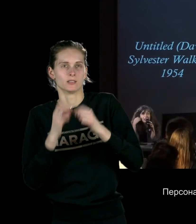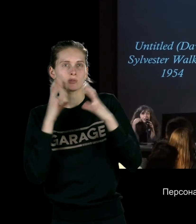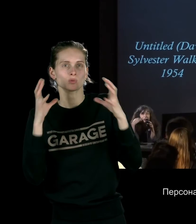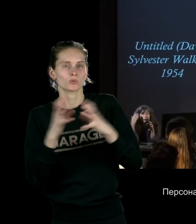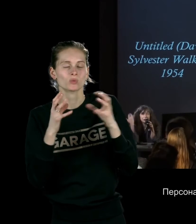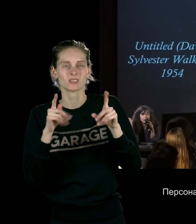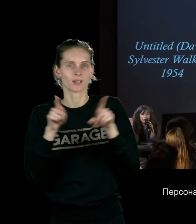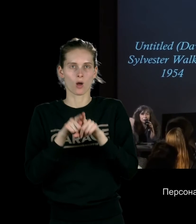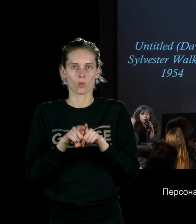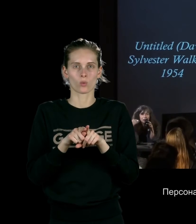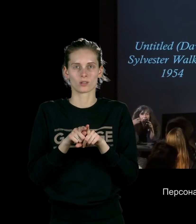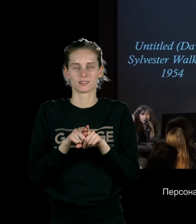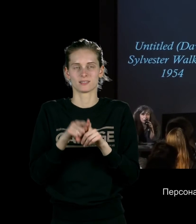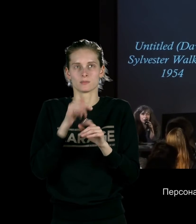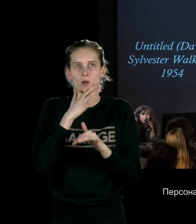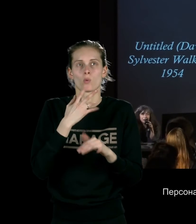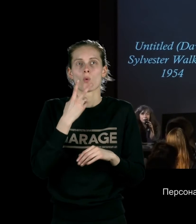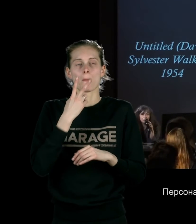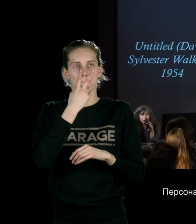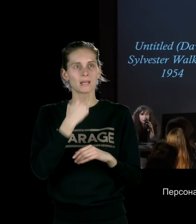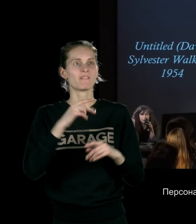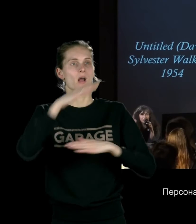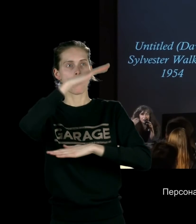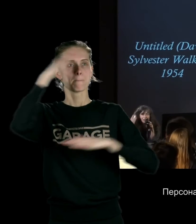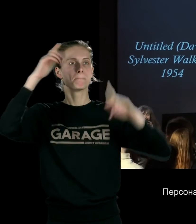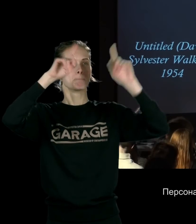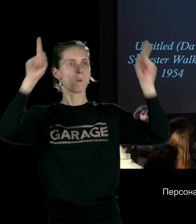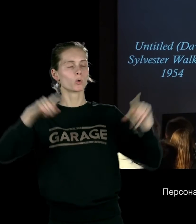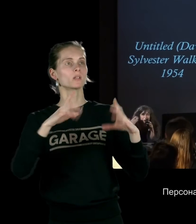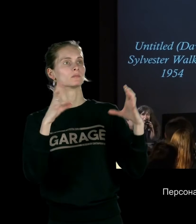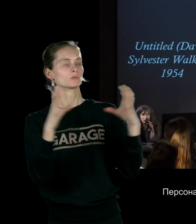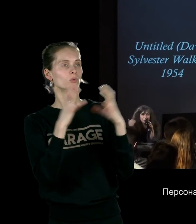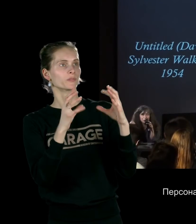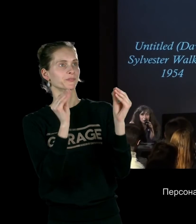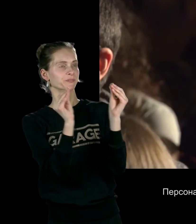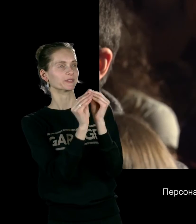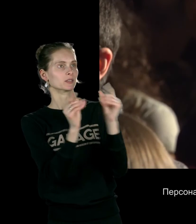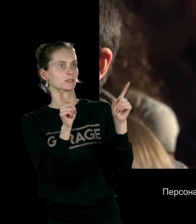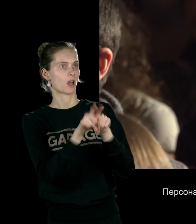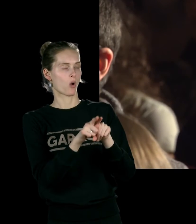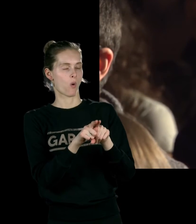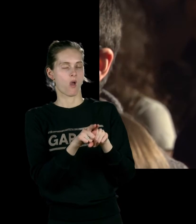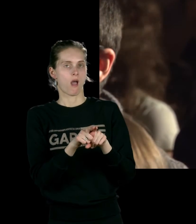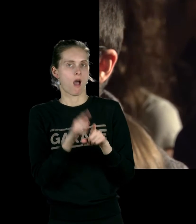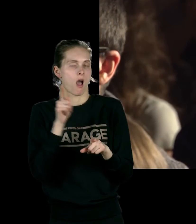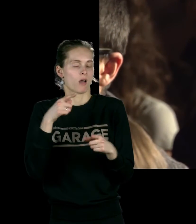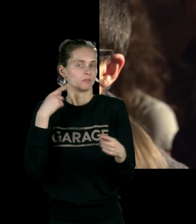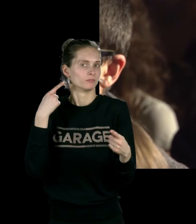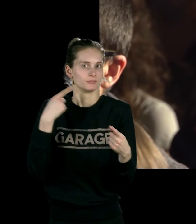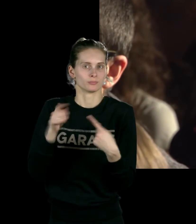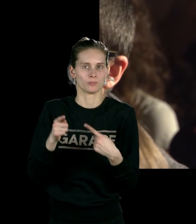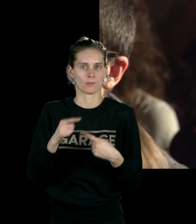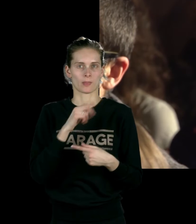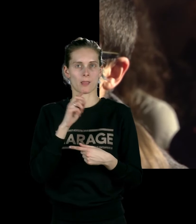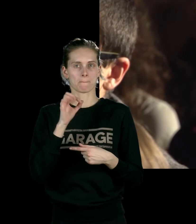мы ассоциируем портреты, которые от нас требуют предъявить мир и требуют предъявить общество. Опять-таки то, что для